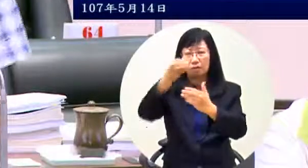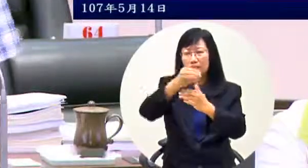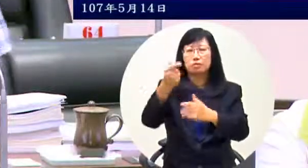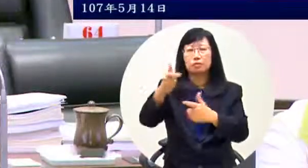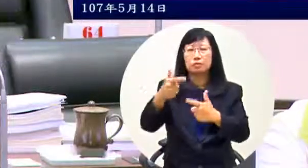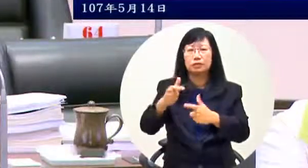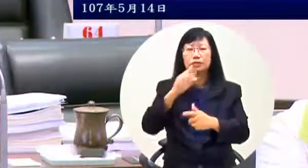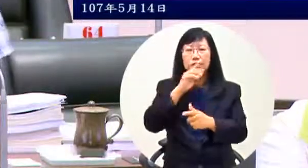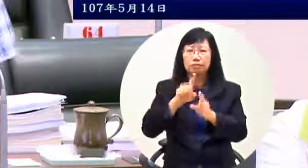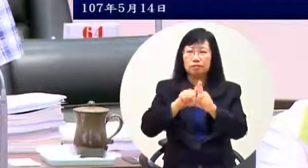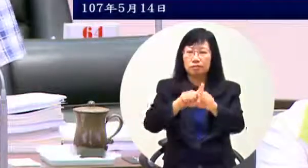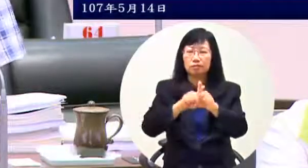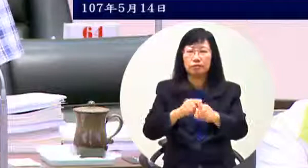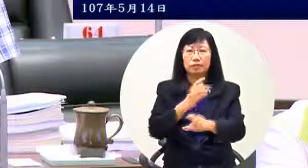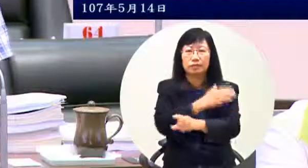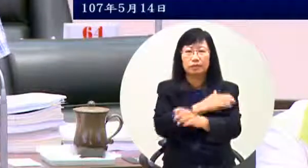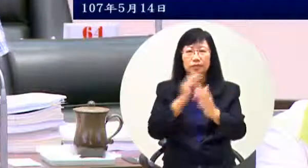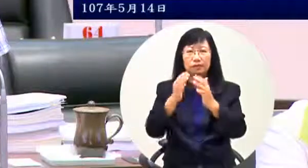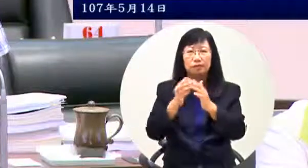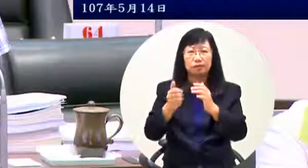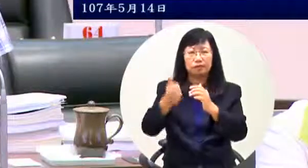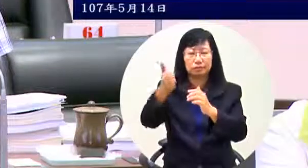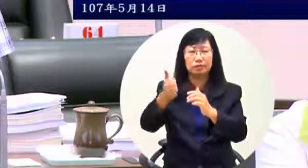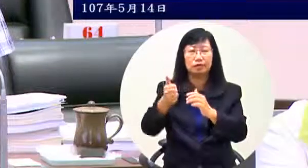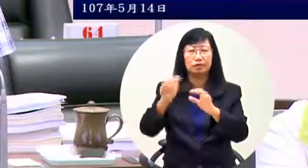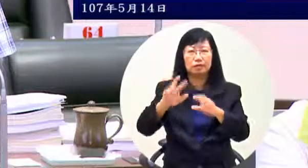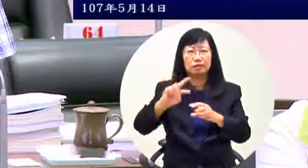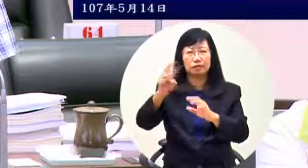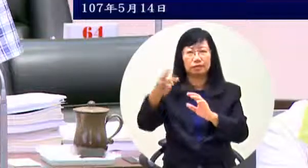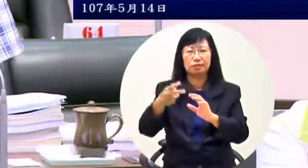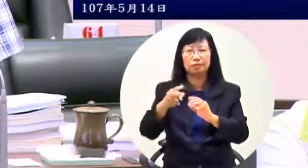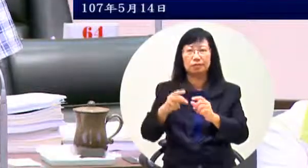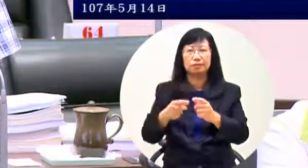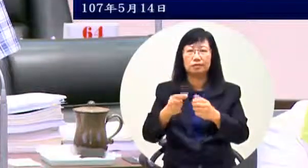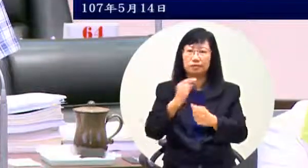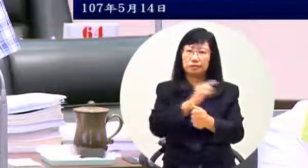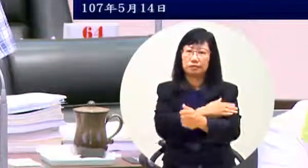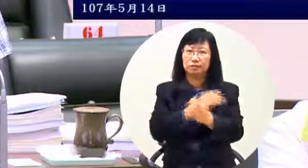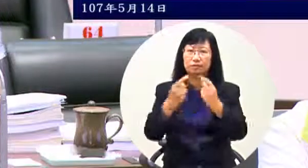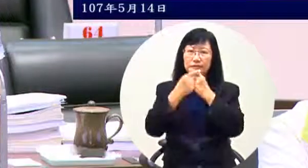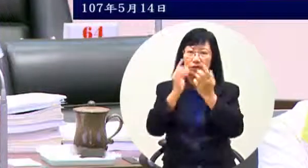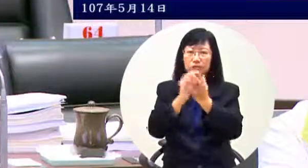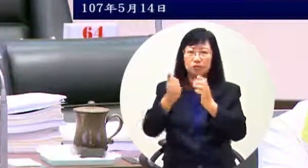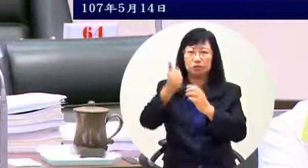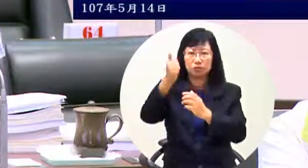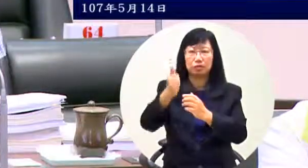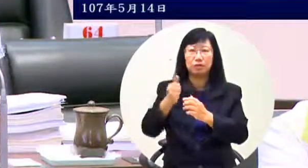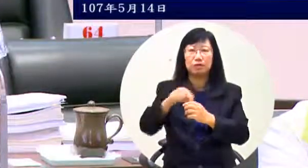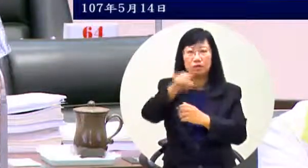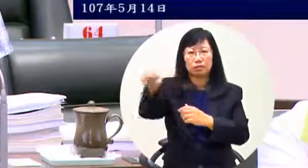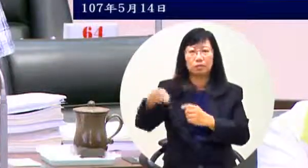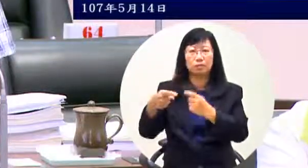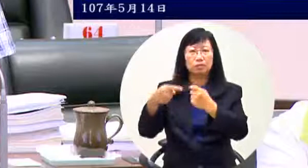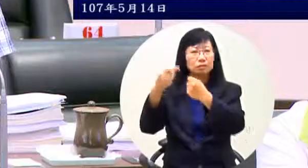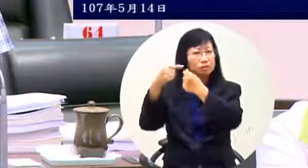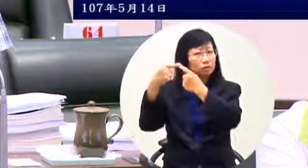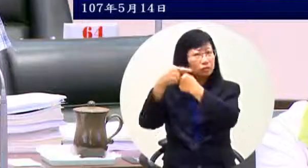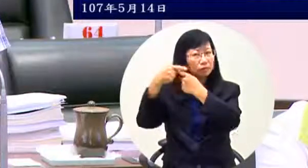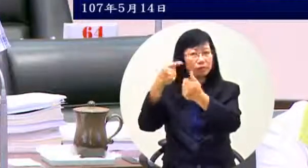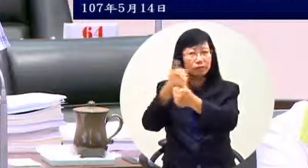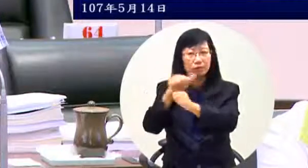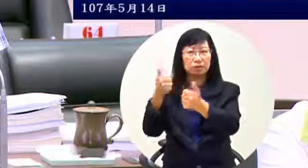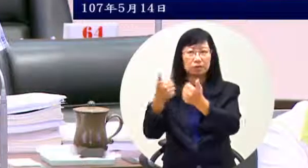长，我那十几单啊，在研考会的，我想都很了解。所以虽然你的任期短短的只有